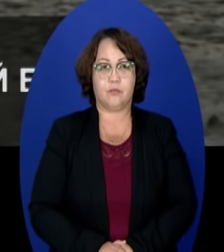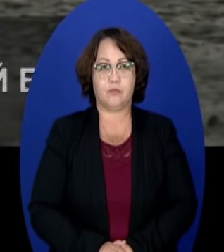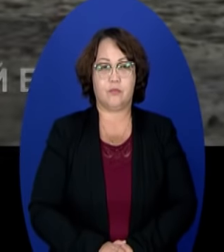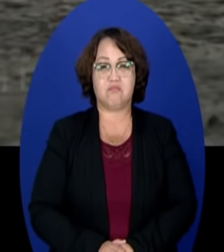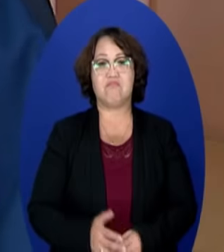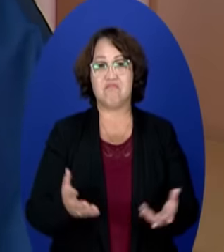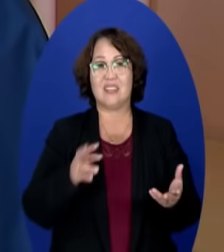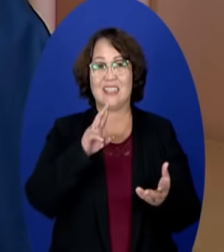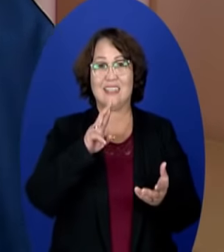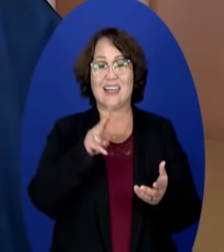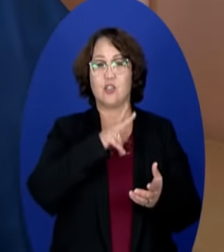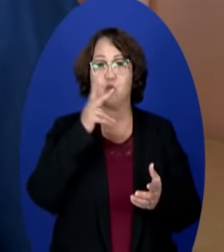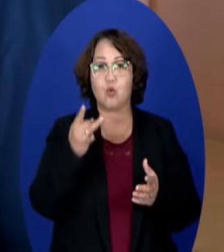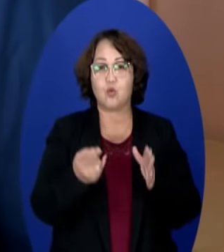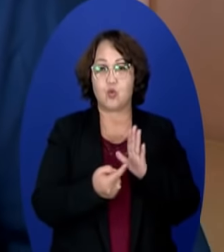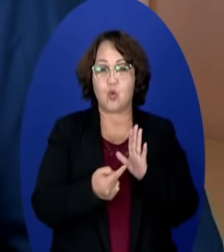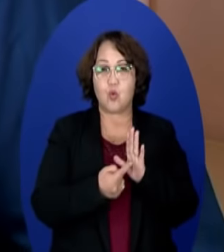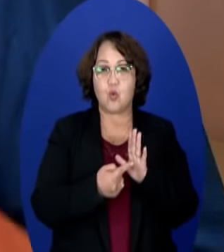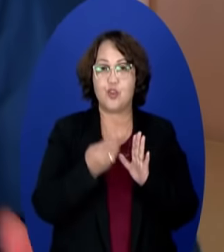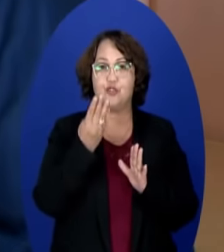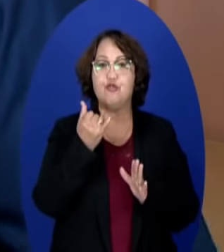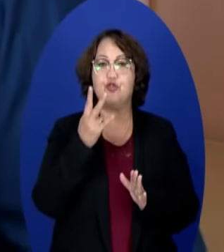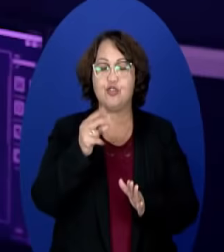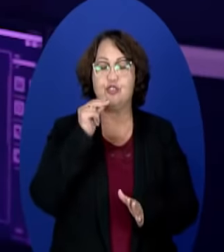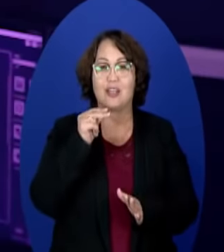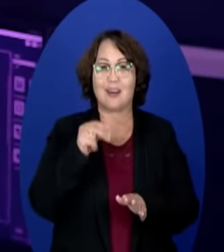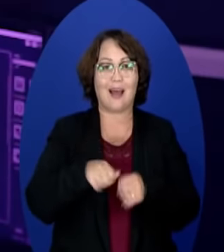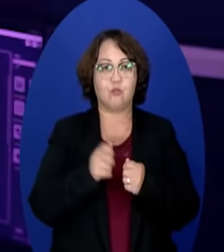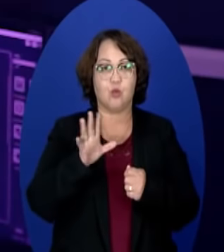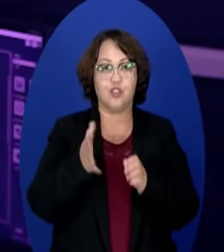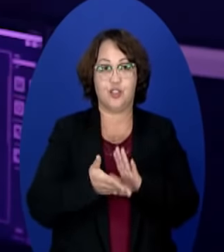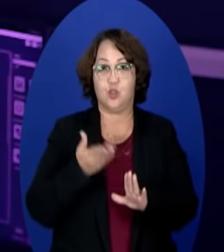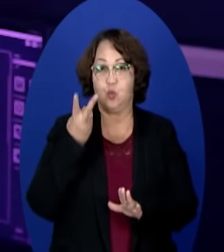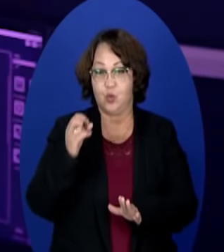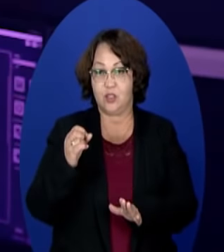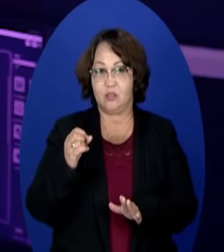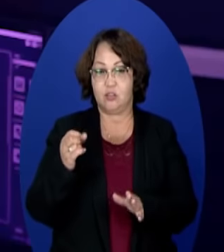Мэдээж язгуур шинжээнь бол алдагд тулахгүй мөртлөө орчин үеийн хөгжимтэй хослуулан.